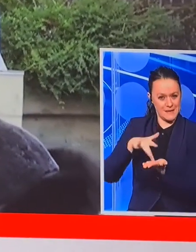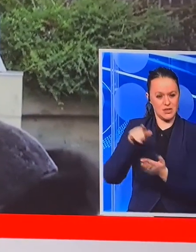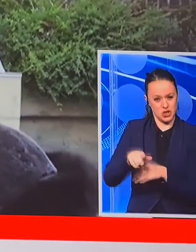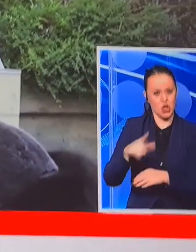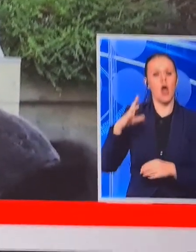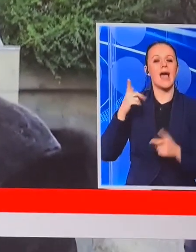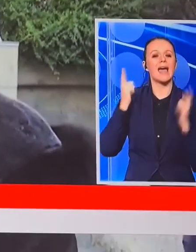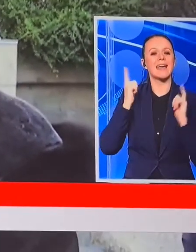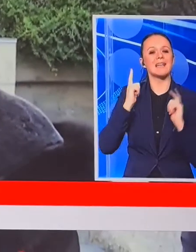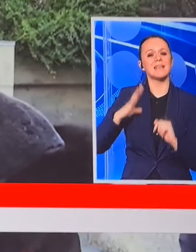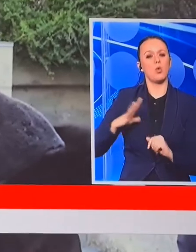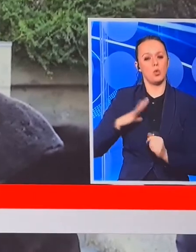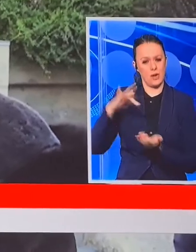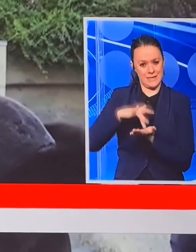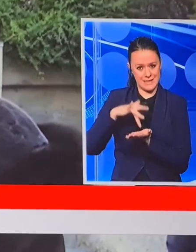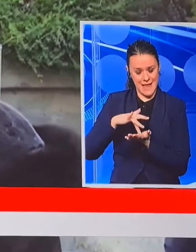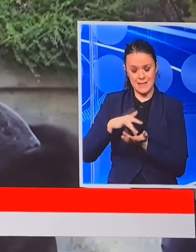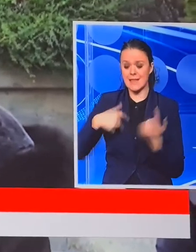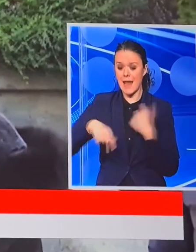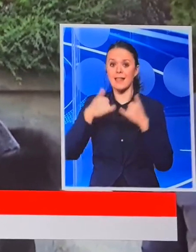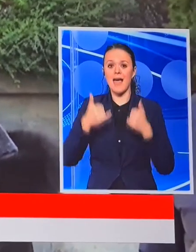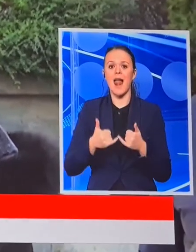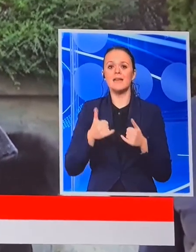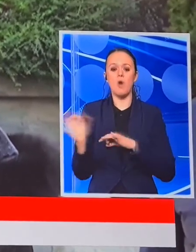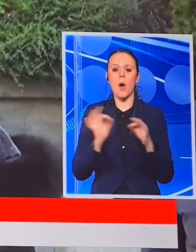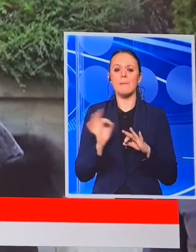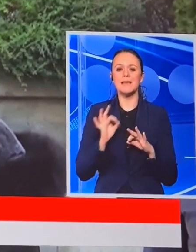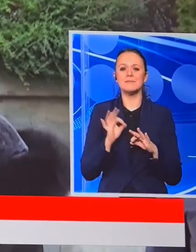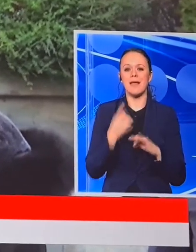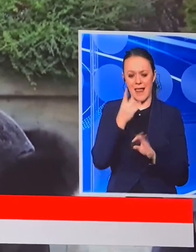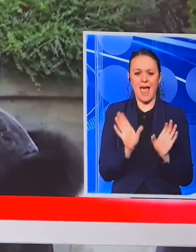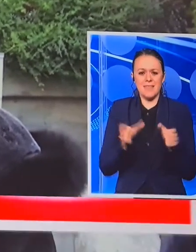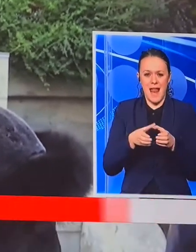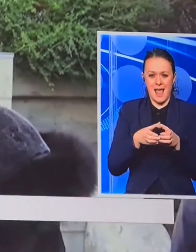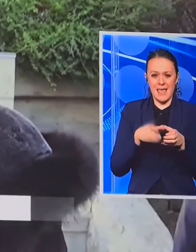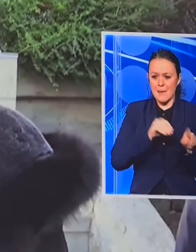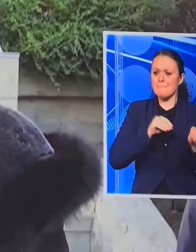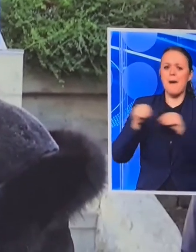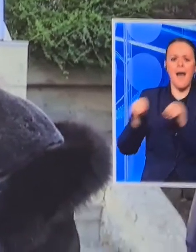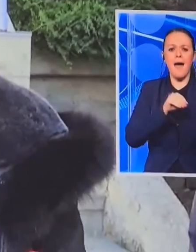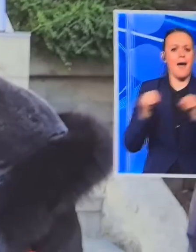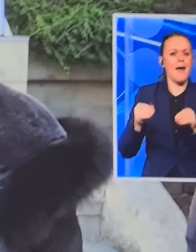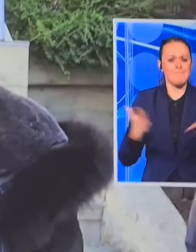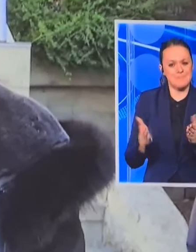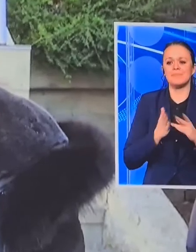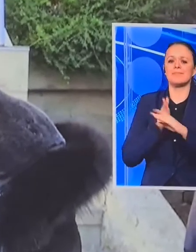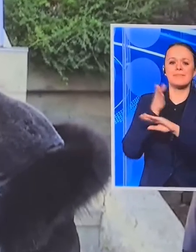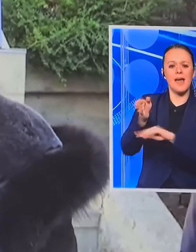centar. Danas smo obezbedili mobilnu ekipu koja će odlaziti u domove za